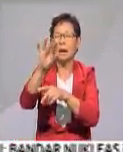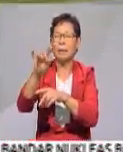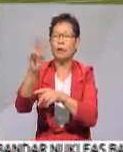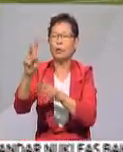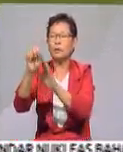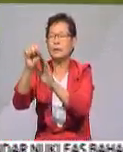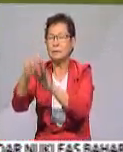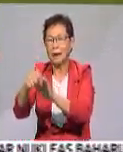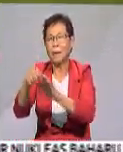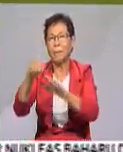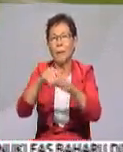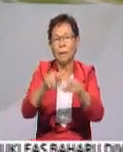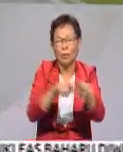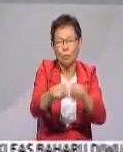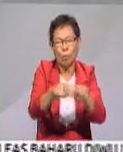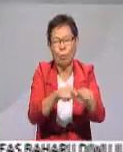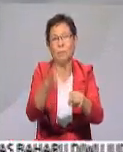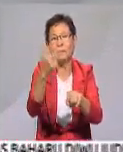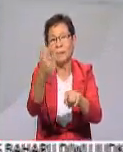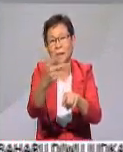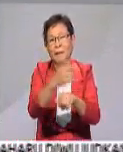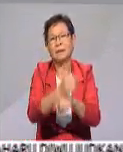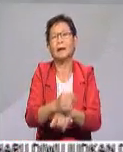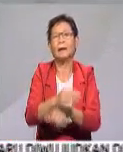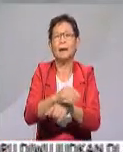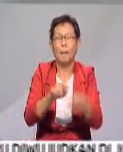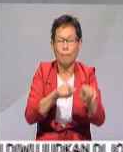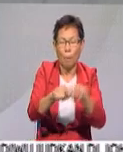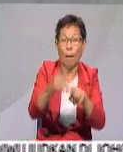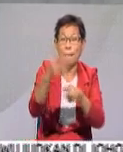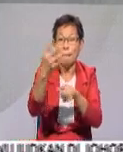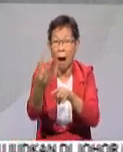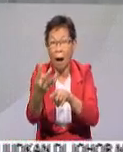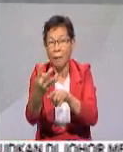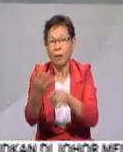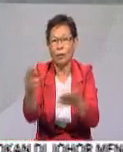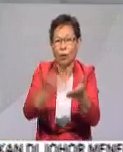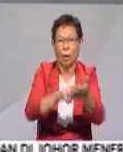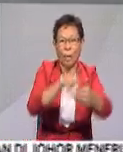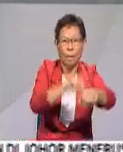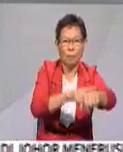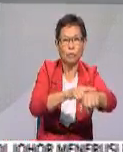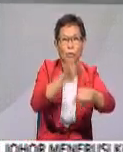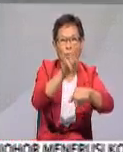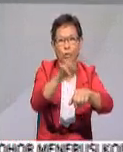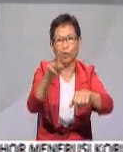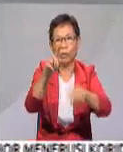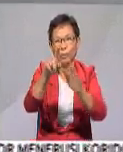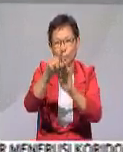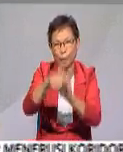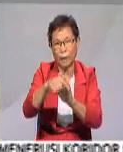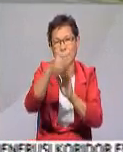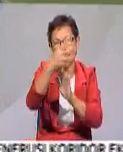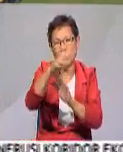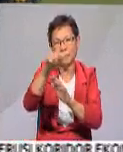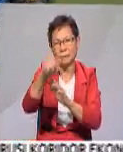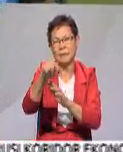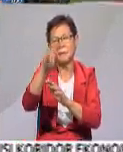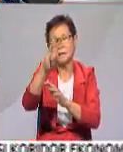59.982 saat pada perlumbaan 3. Manakala pada perlumbaan keempat merekodkan catatan masa 22 minit